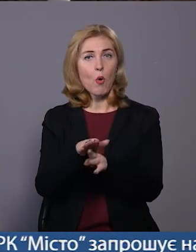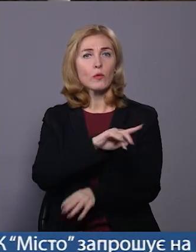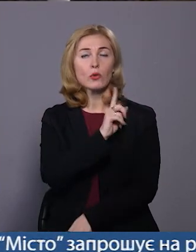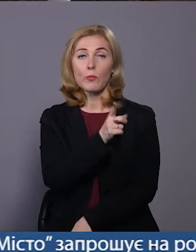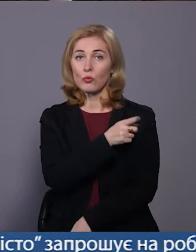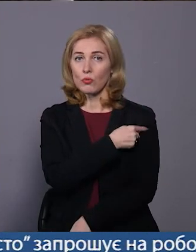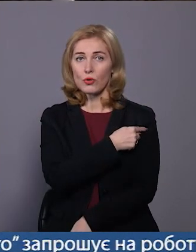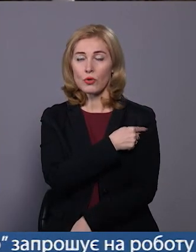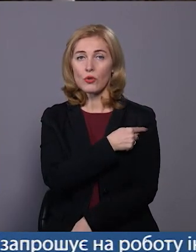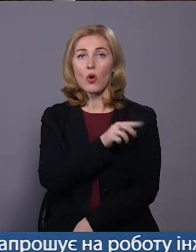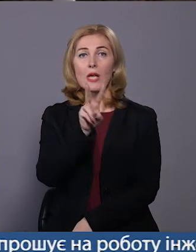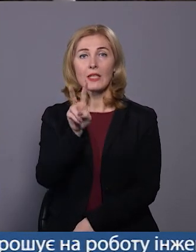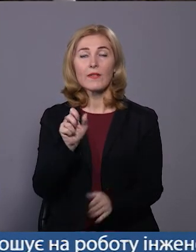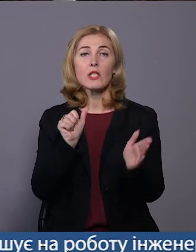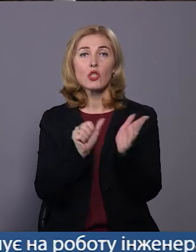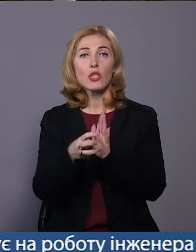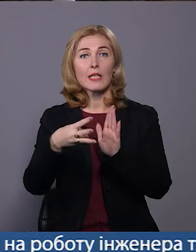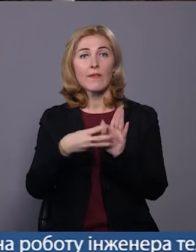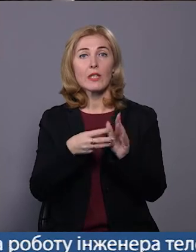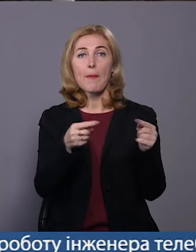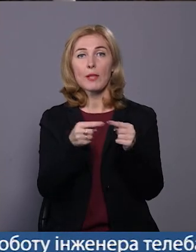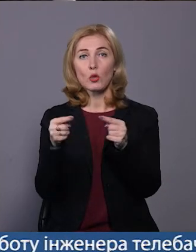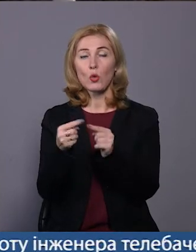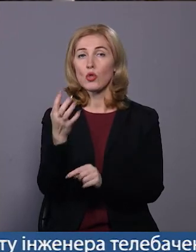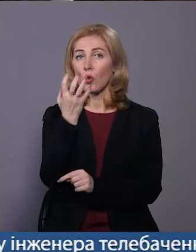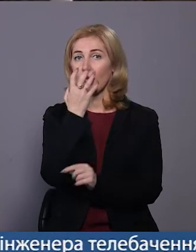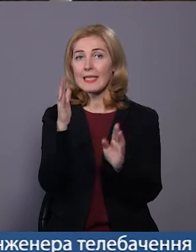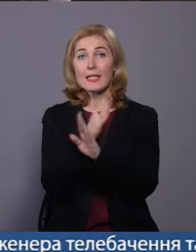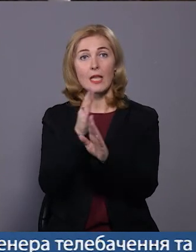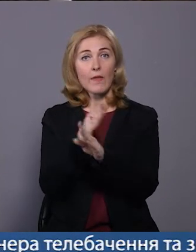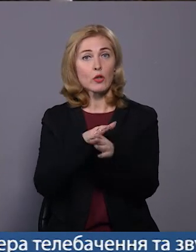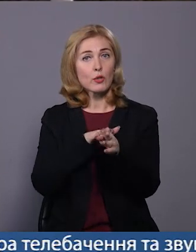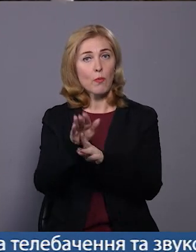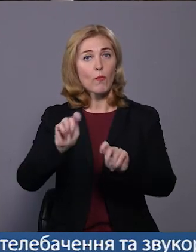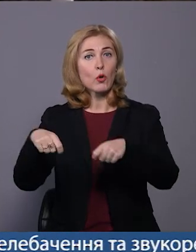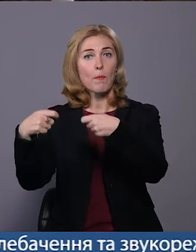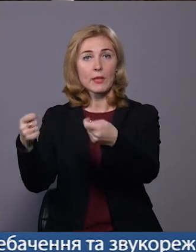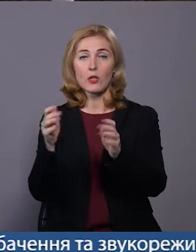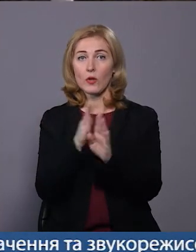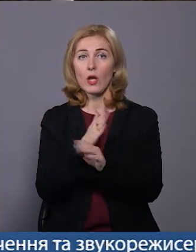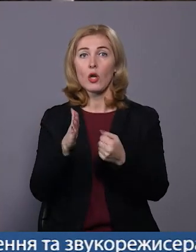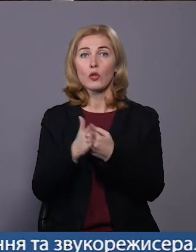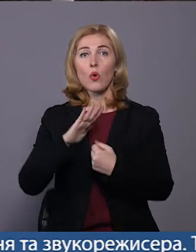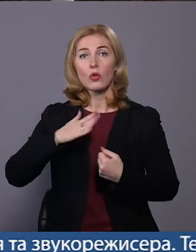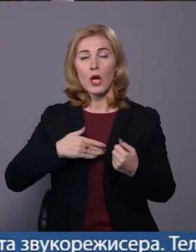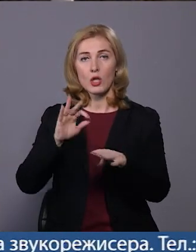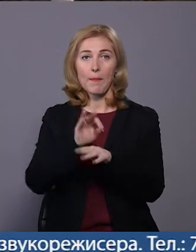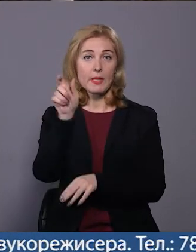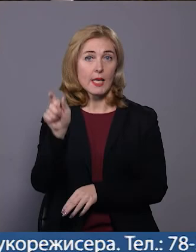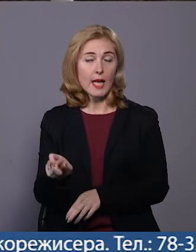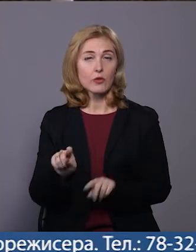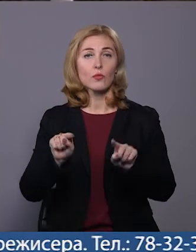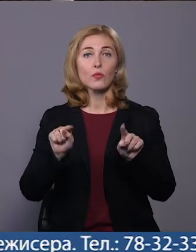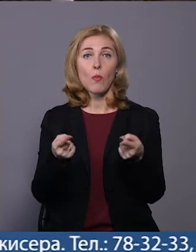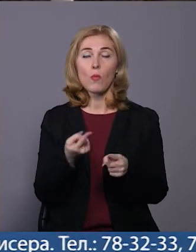потужністю 268 точок кисневих з повною подачею кисню до наших пацієнтів. Тому це